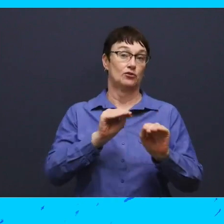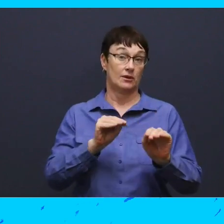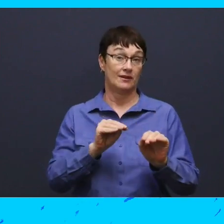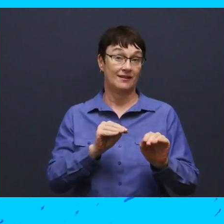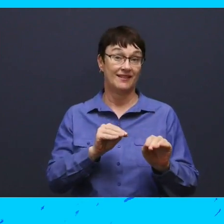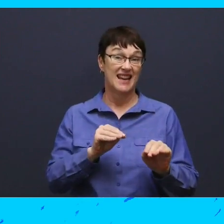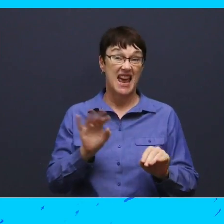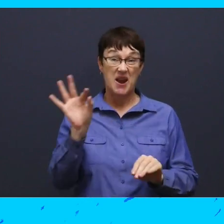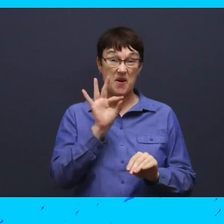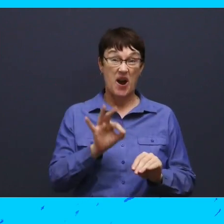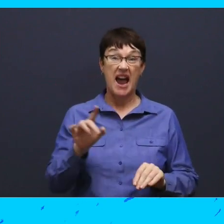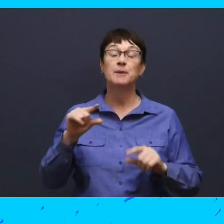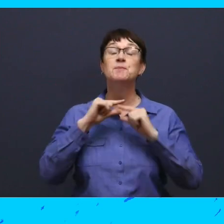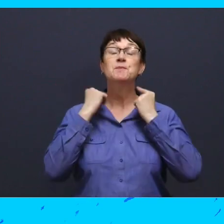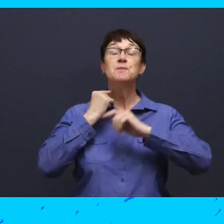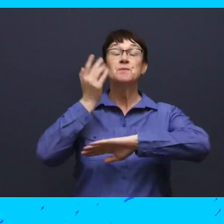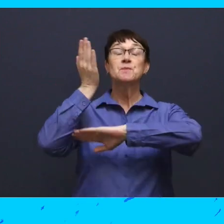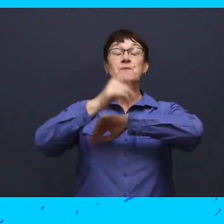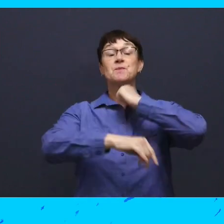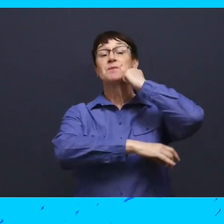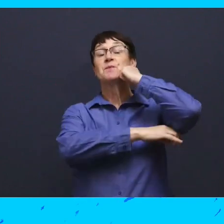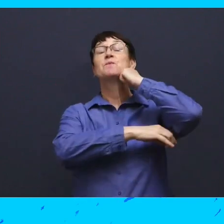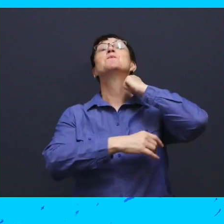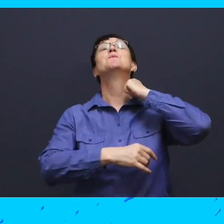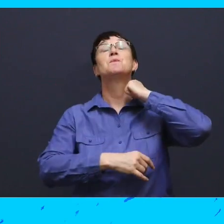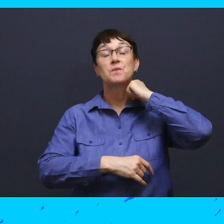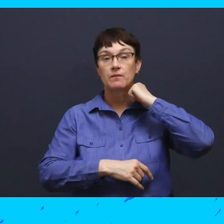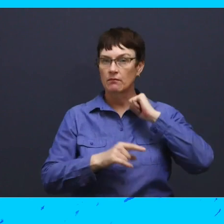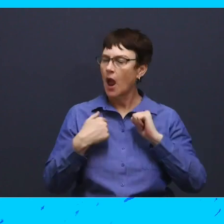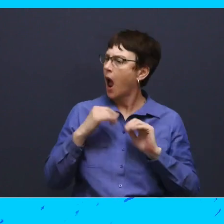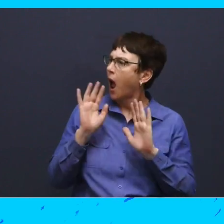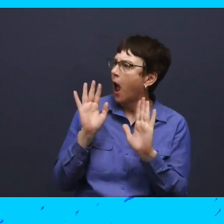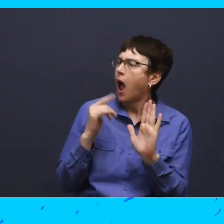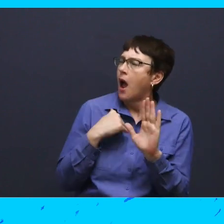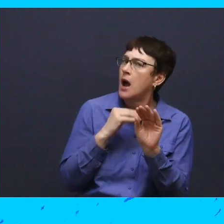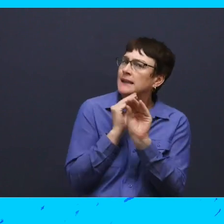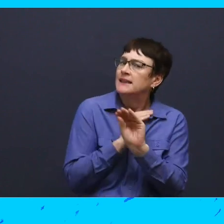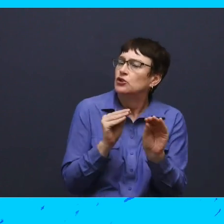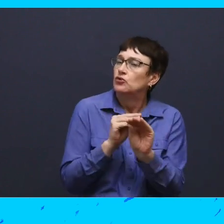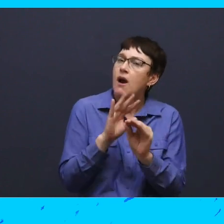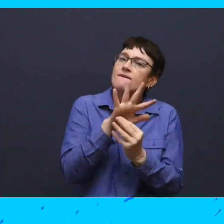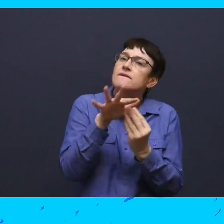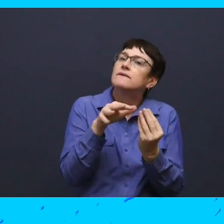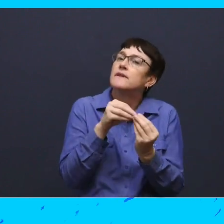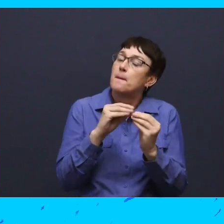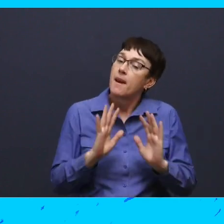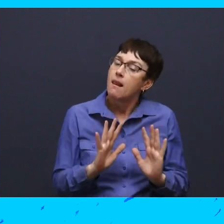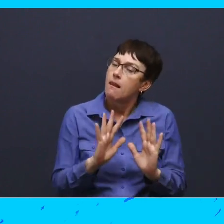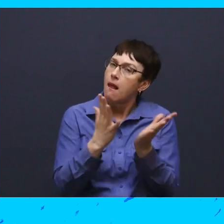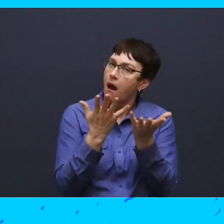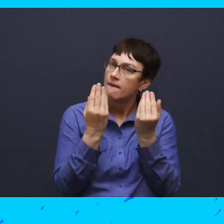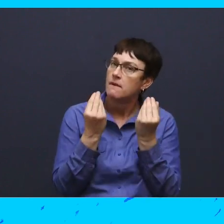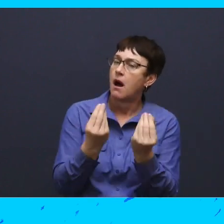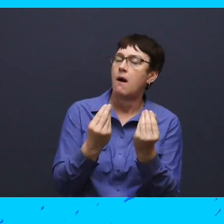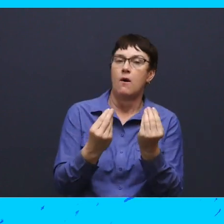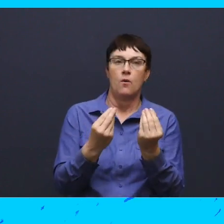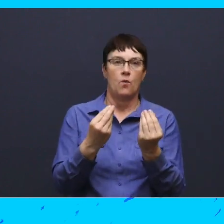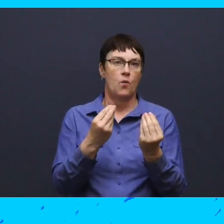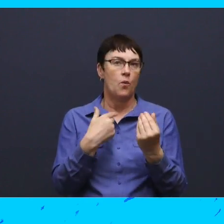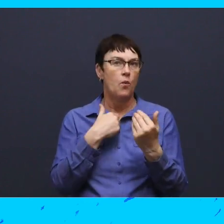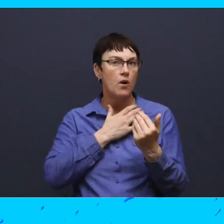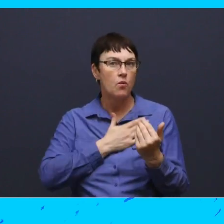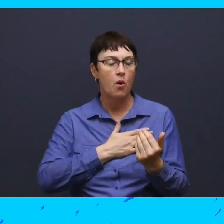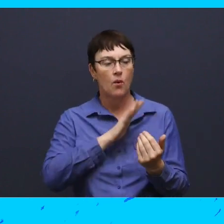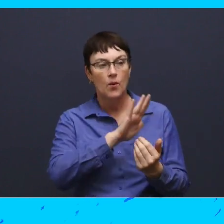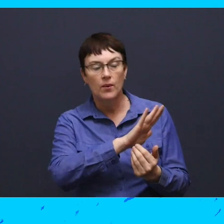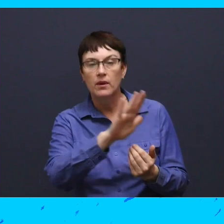qualité. Donc, on va essayer de vous éduquer par rapport à la famille, comment mieux vivre